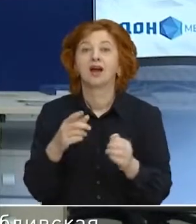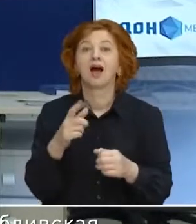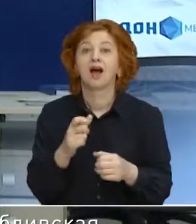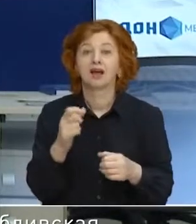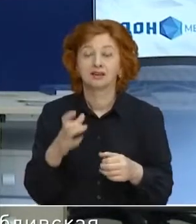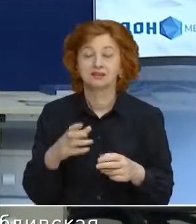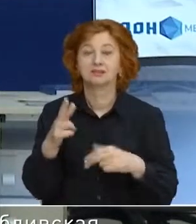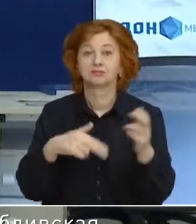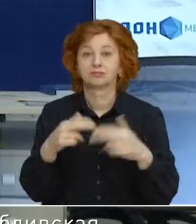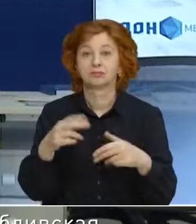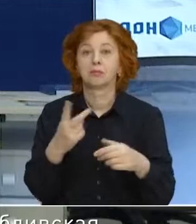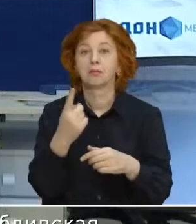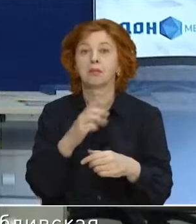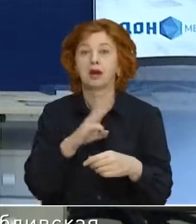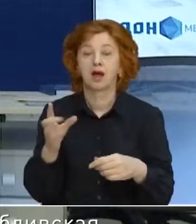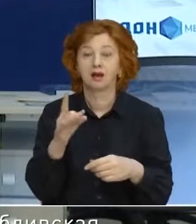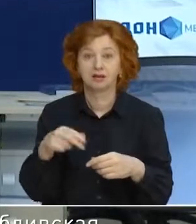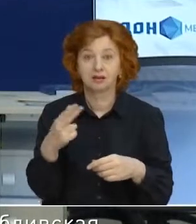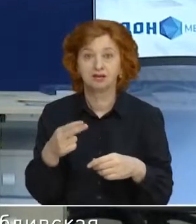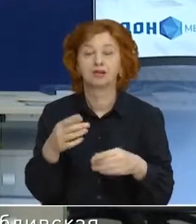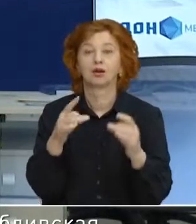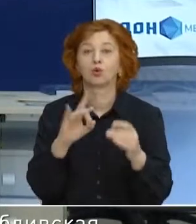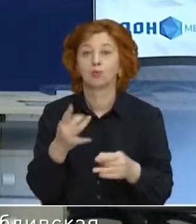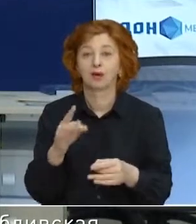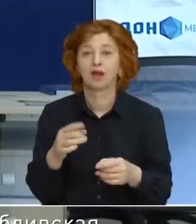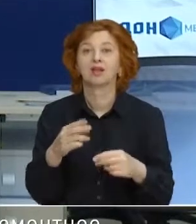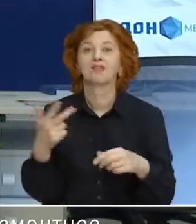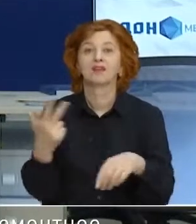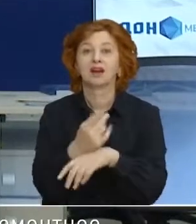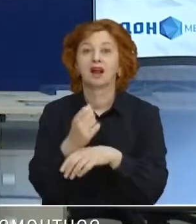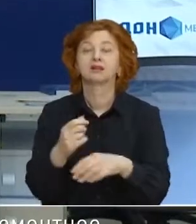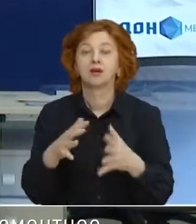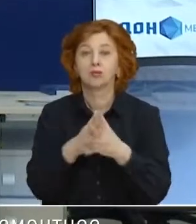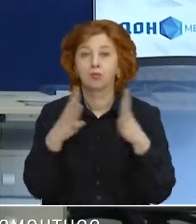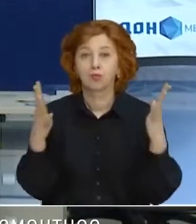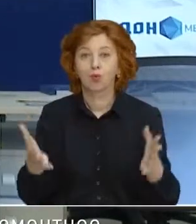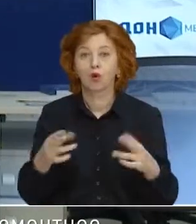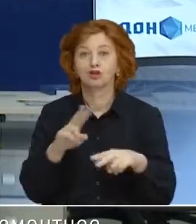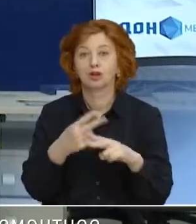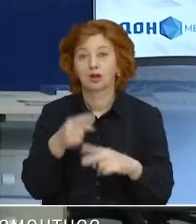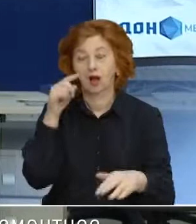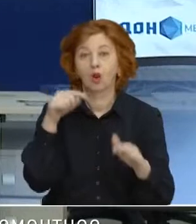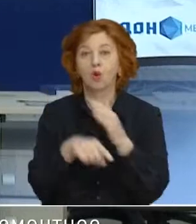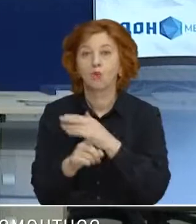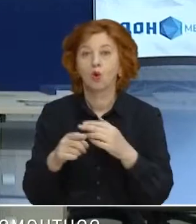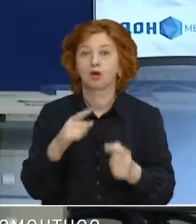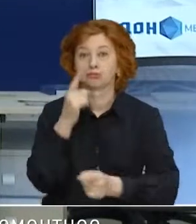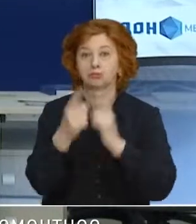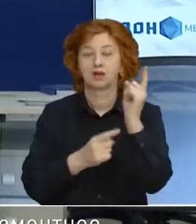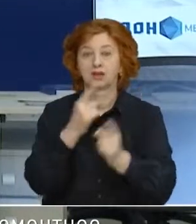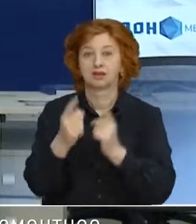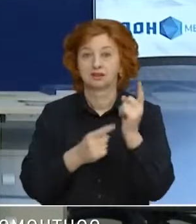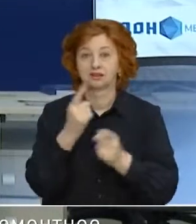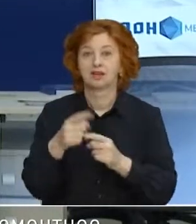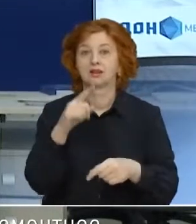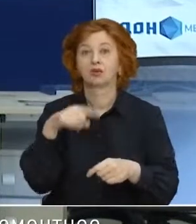АЭС тратит порядка миллиарда рублей. В этом сумма в 3 раза больше. Это связано с глубокой модернизацией энергоблока